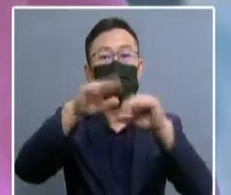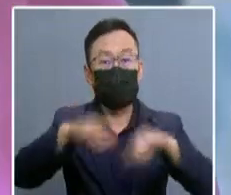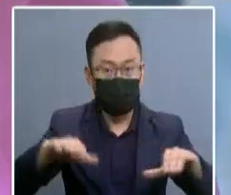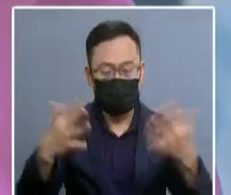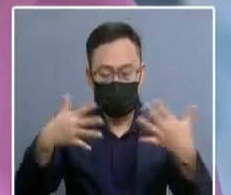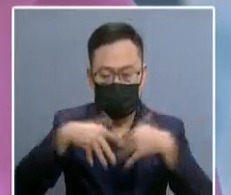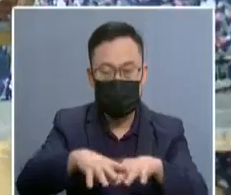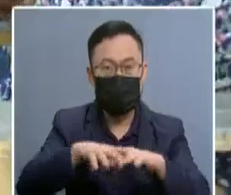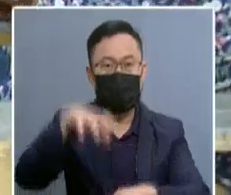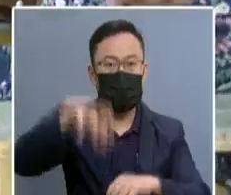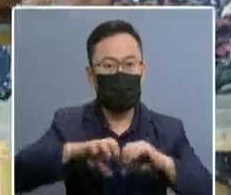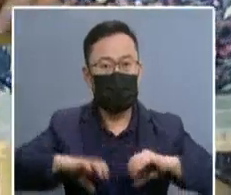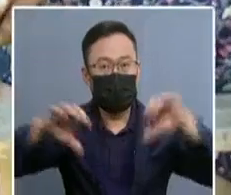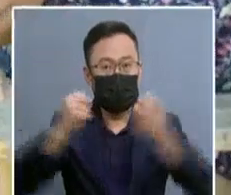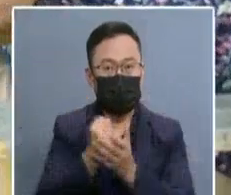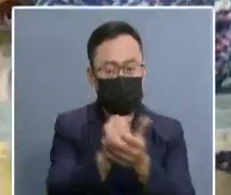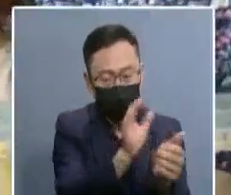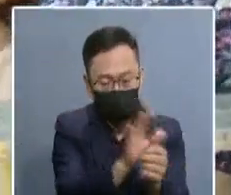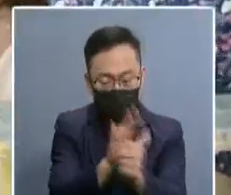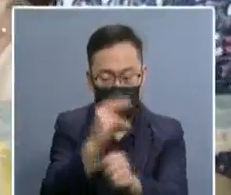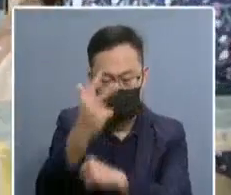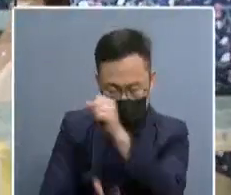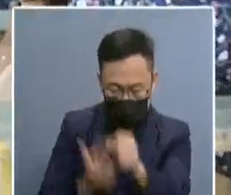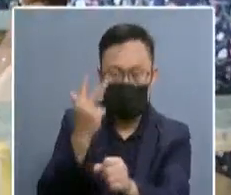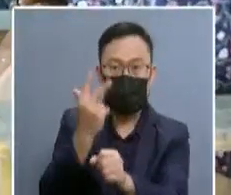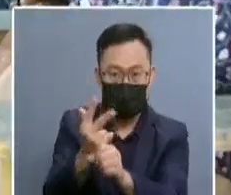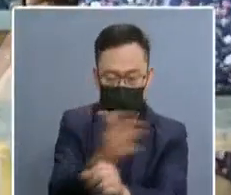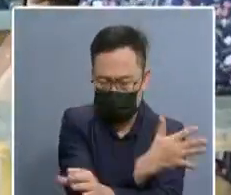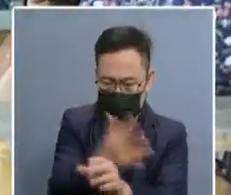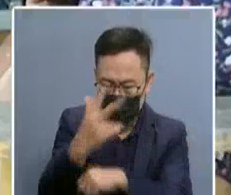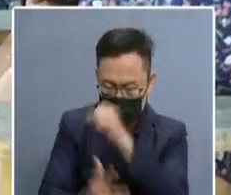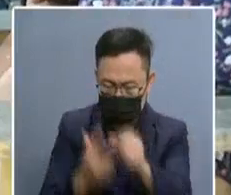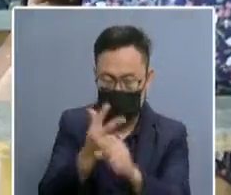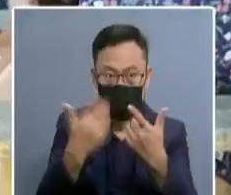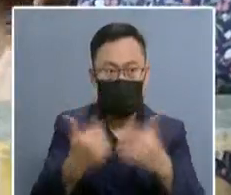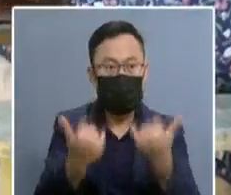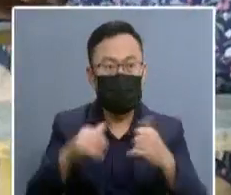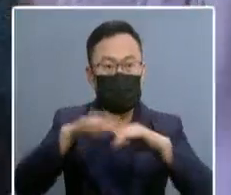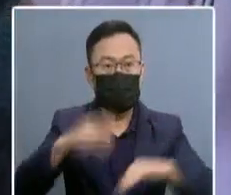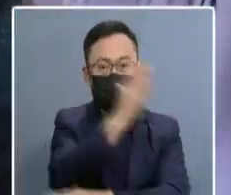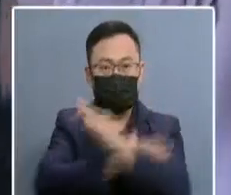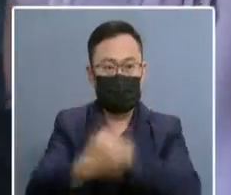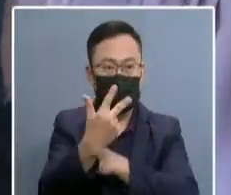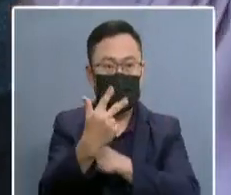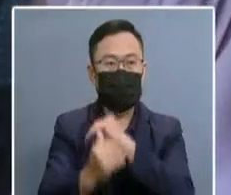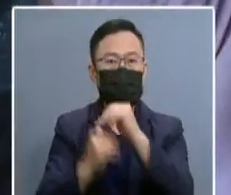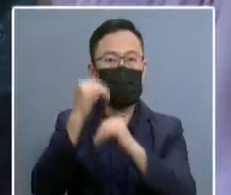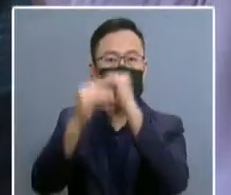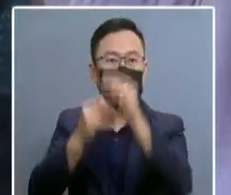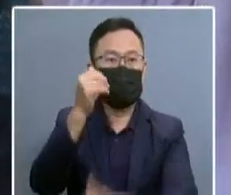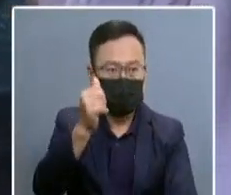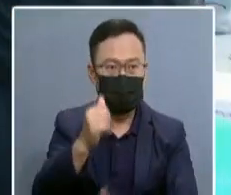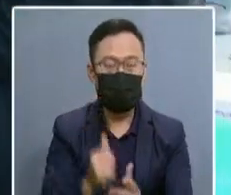หลือไปยังหน่วยงานต่างๆอย่างต่อเนื่องตลอด3ปีที่ผ่านมาทำให้ปัจจุบันเด็กทั้ง3คนมีพัฒนาการที่ดีขึ้